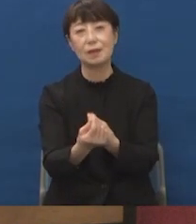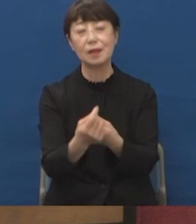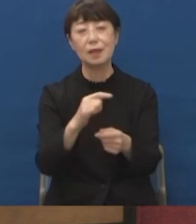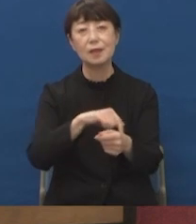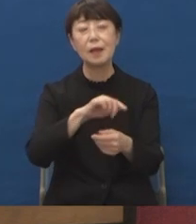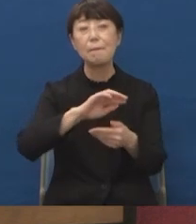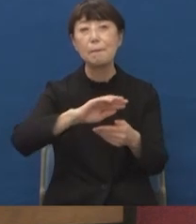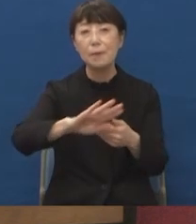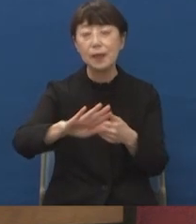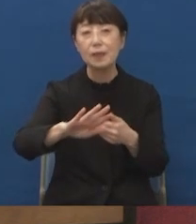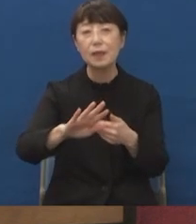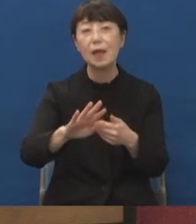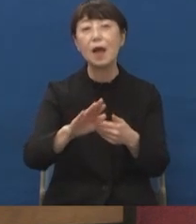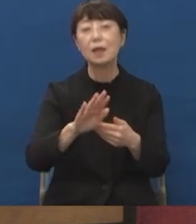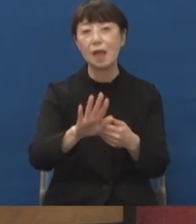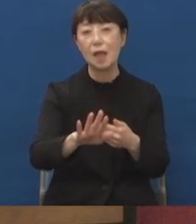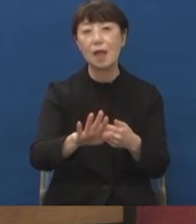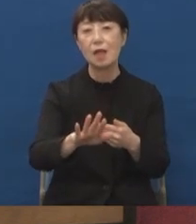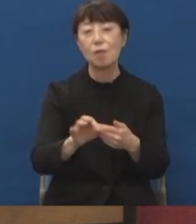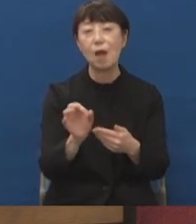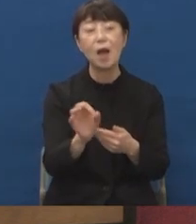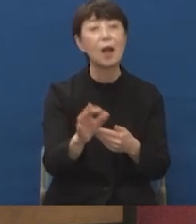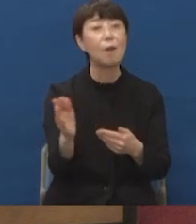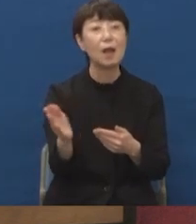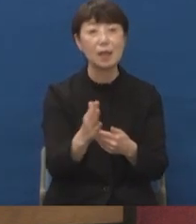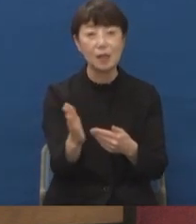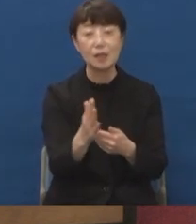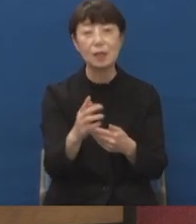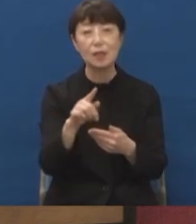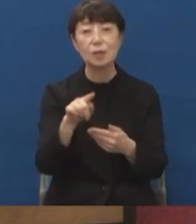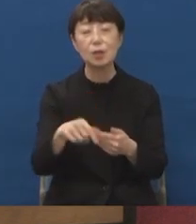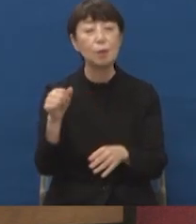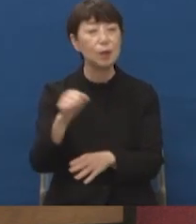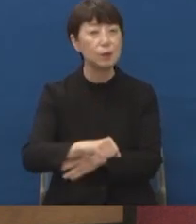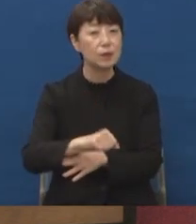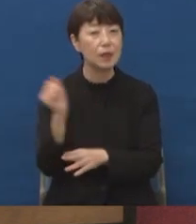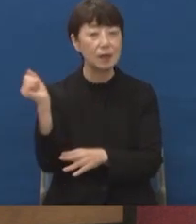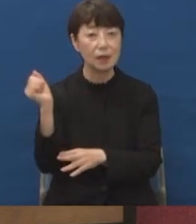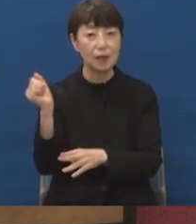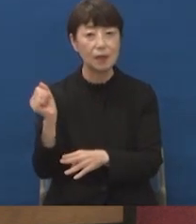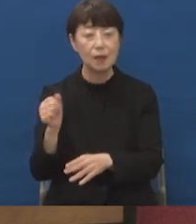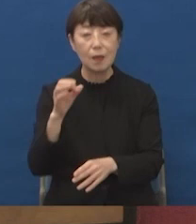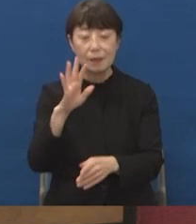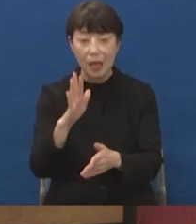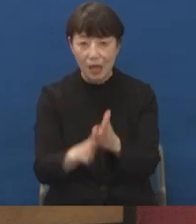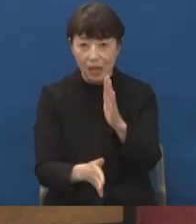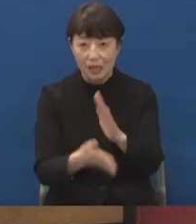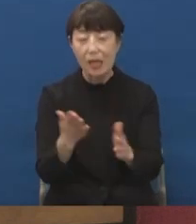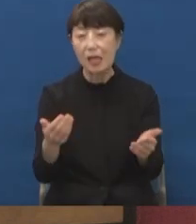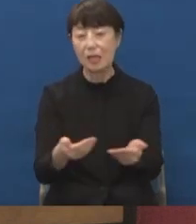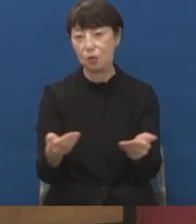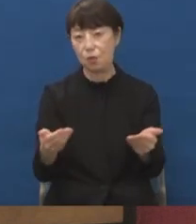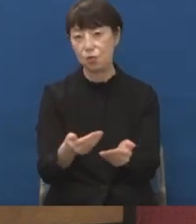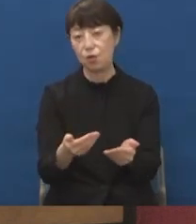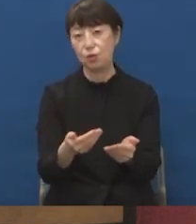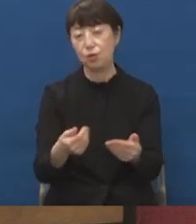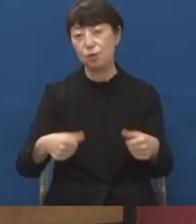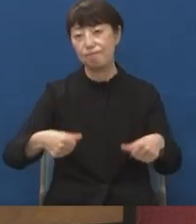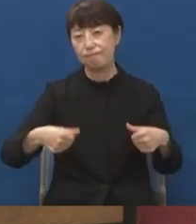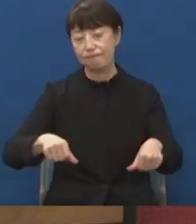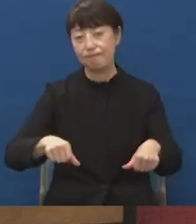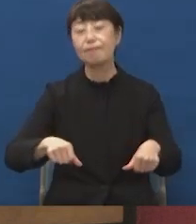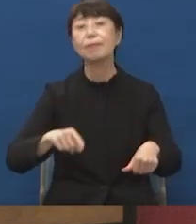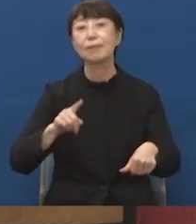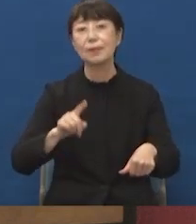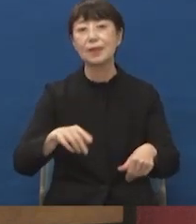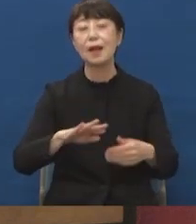を継続することは許されません。ただ働き労働禁止の原則からも、時間外手当の支給